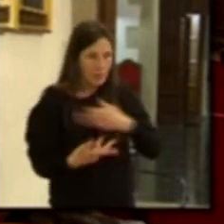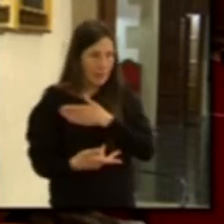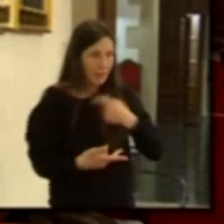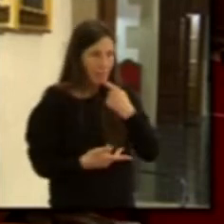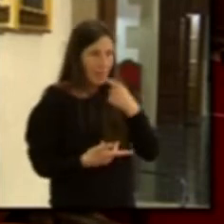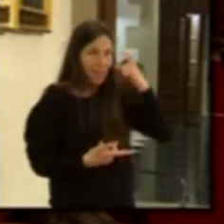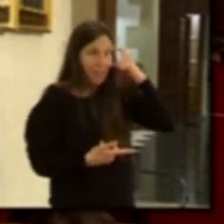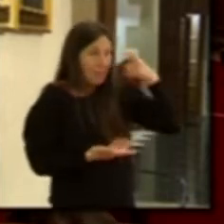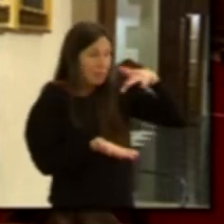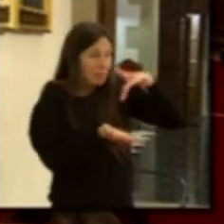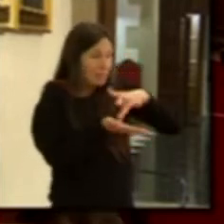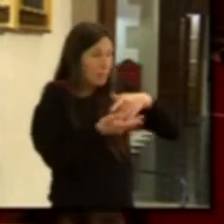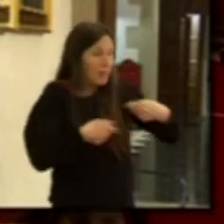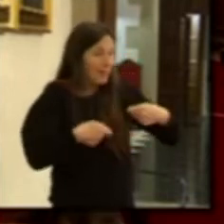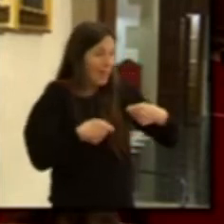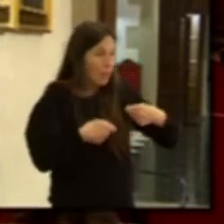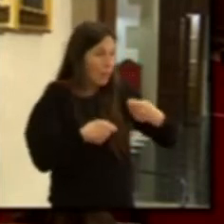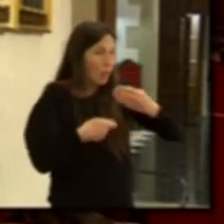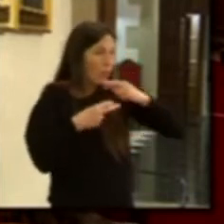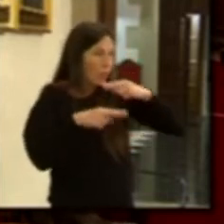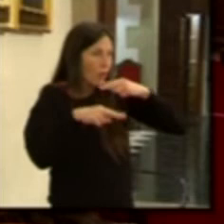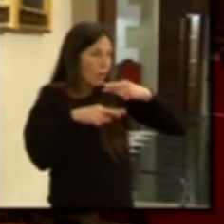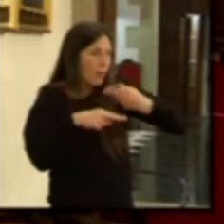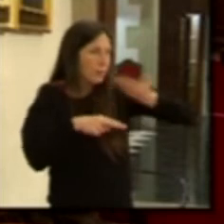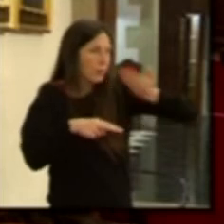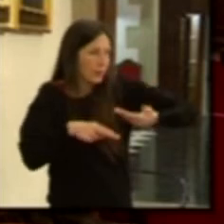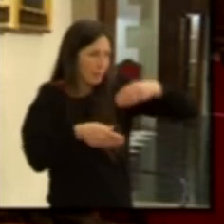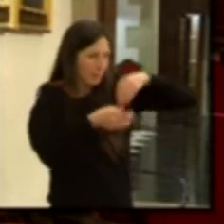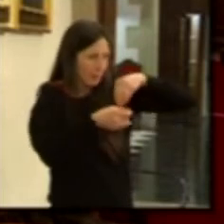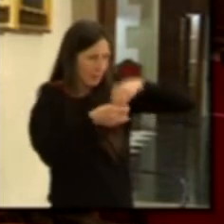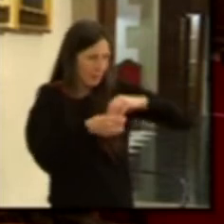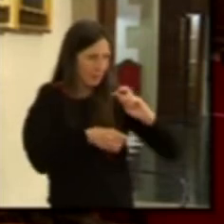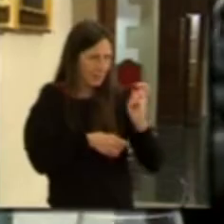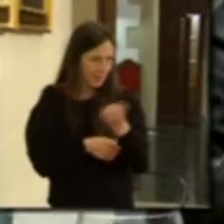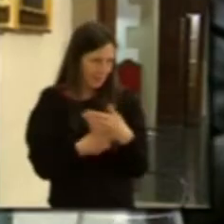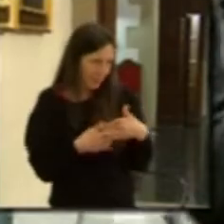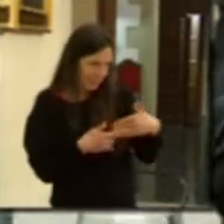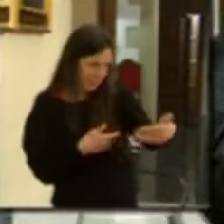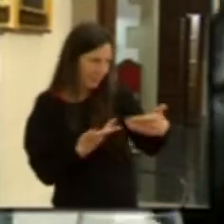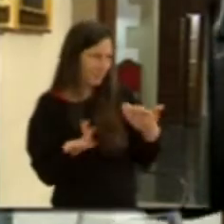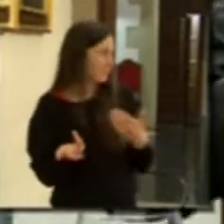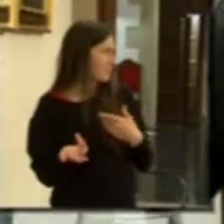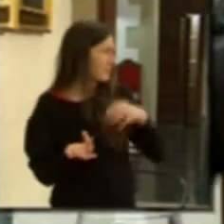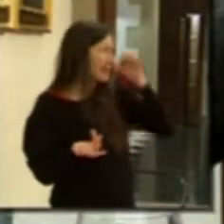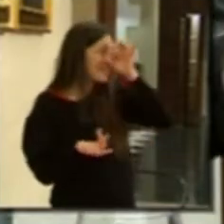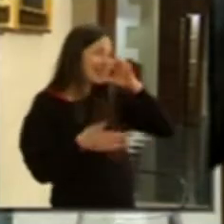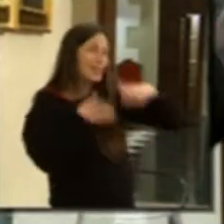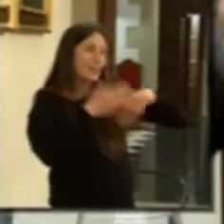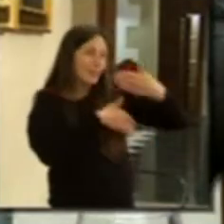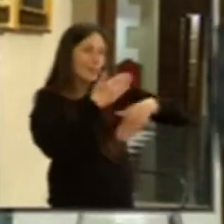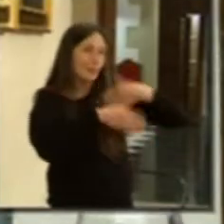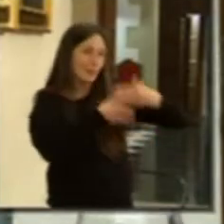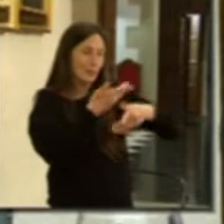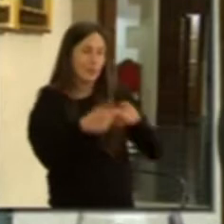Això és el que teníem a Vic fa uns quants anys, i les ciutats al llarg del segle XX, aquí estàvem als anys 20, han anat